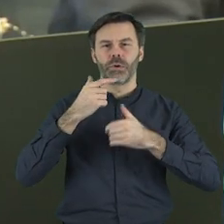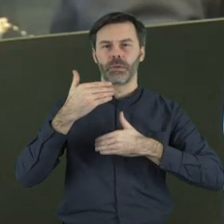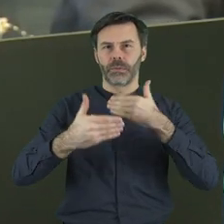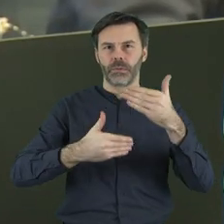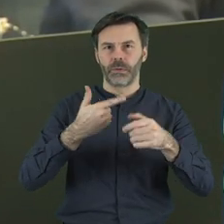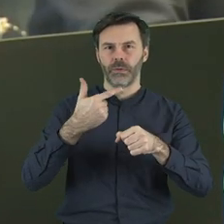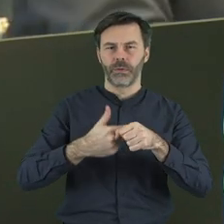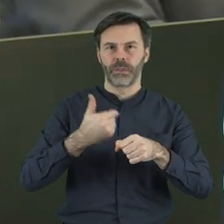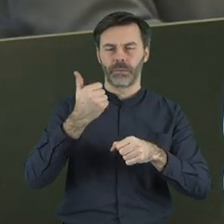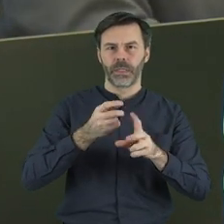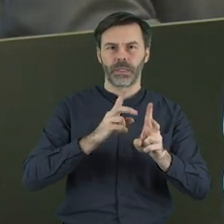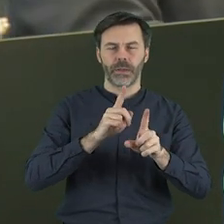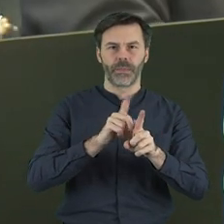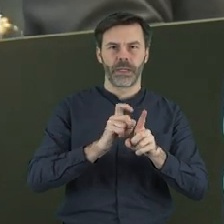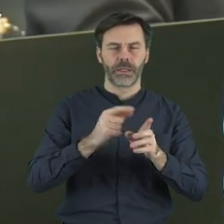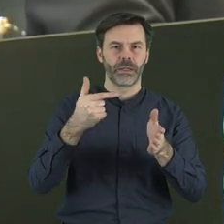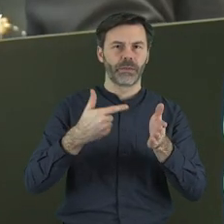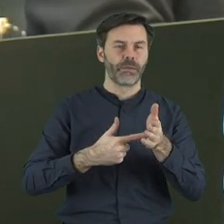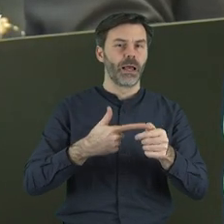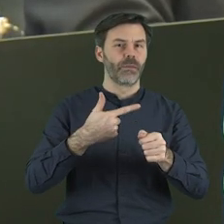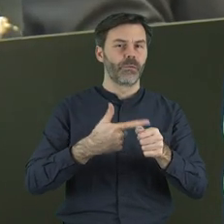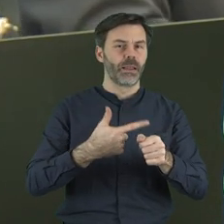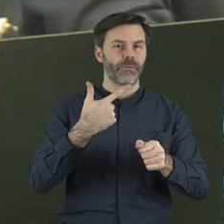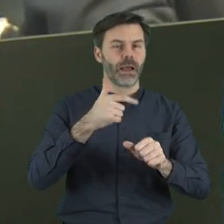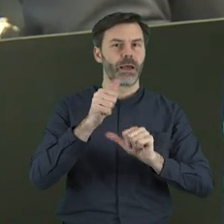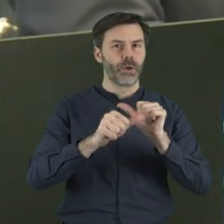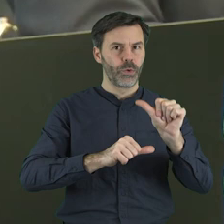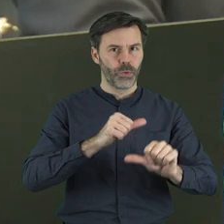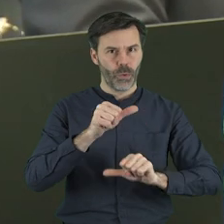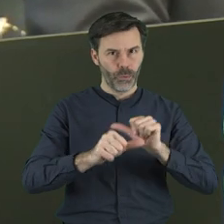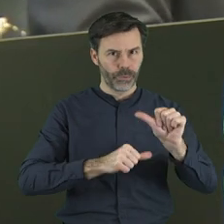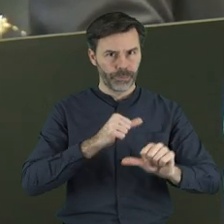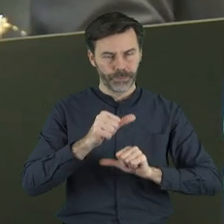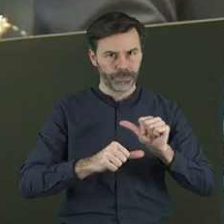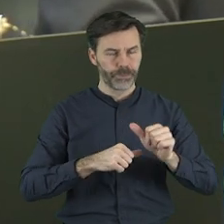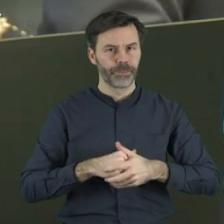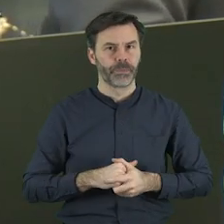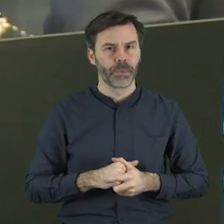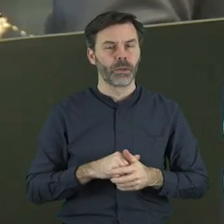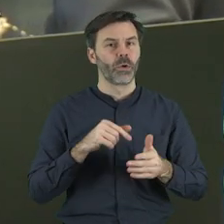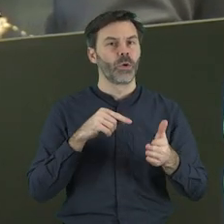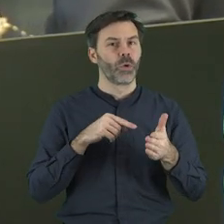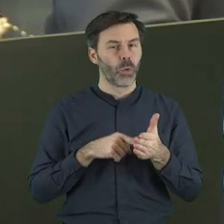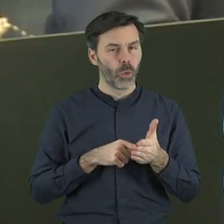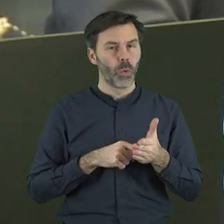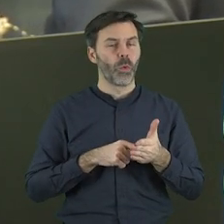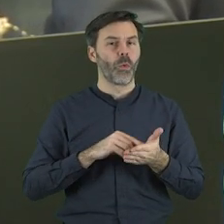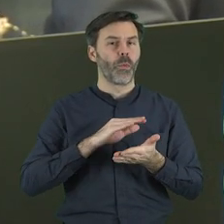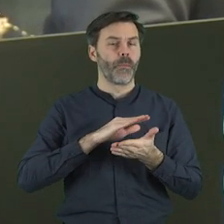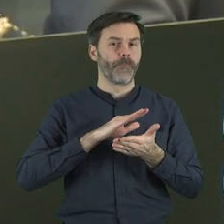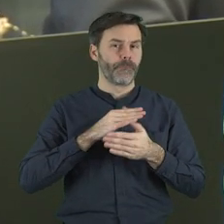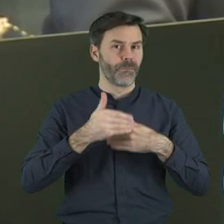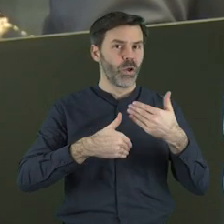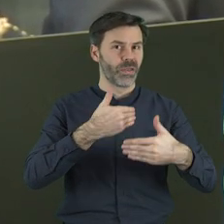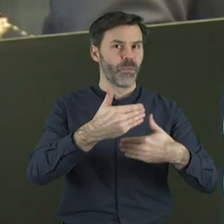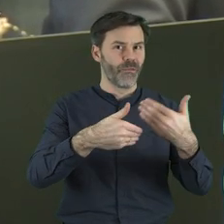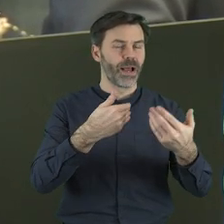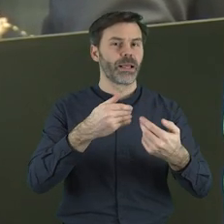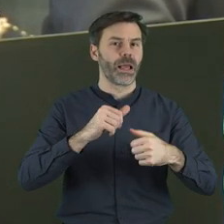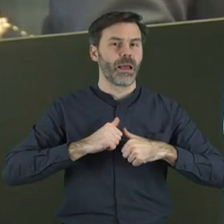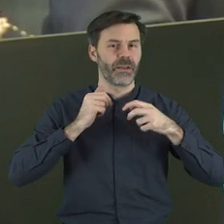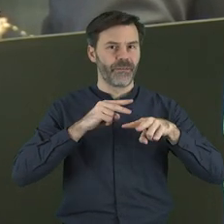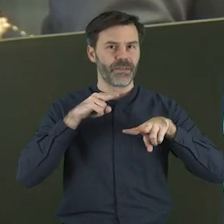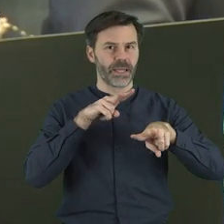2022 roku. Postępowanie przetargowe znowuż na najem powierzchni na okres 13